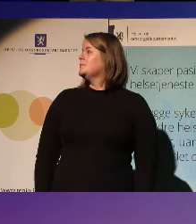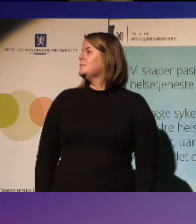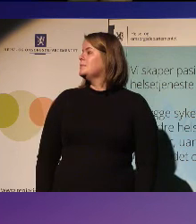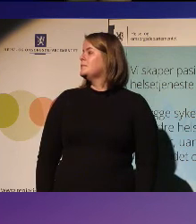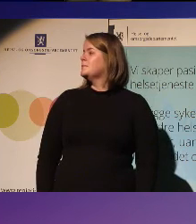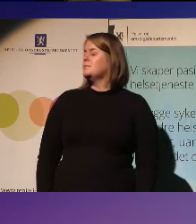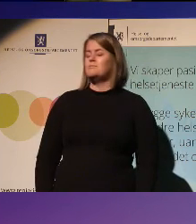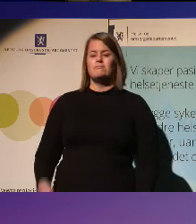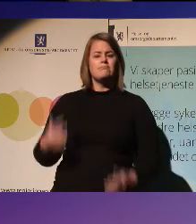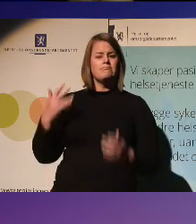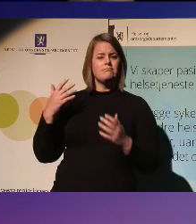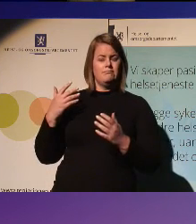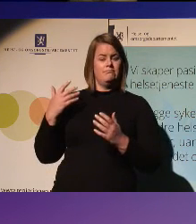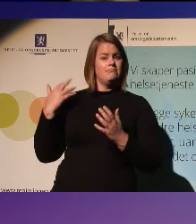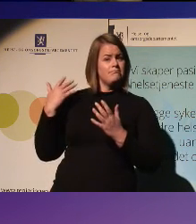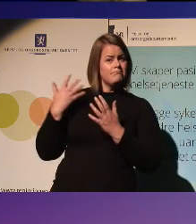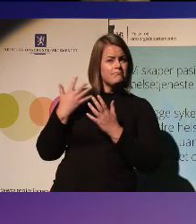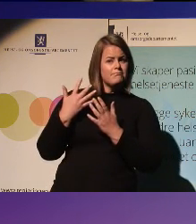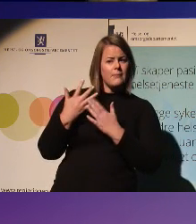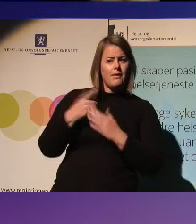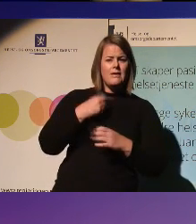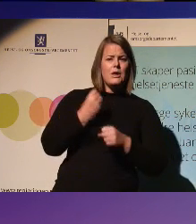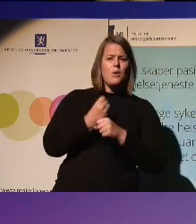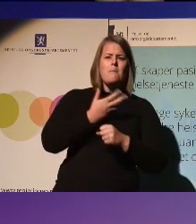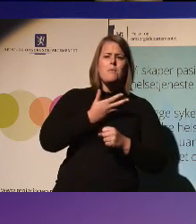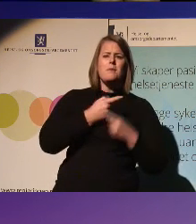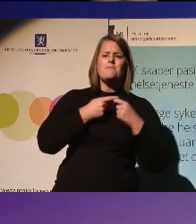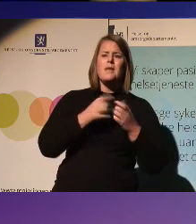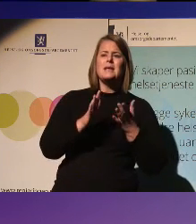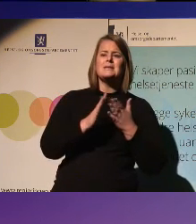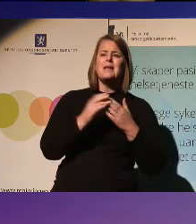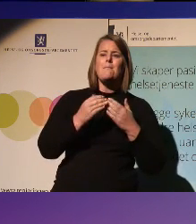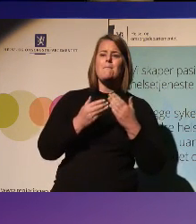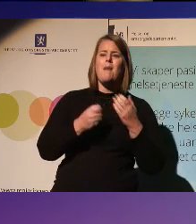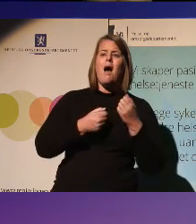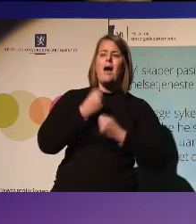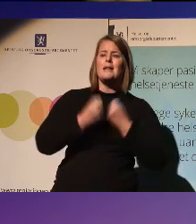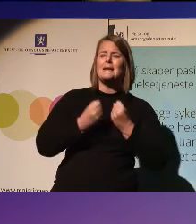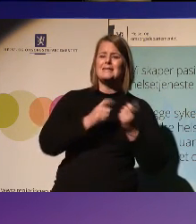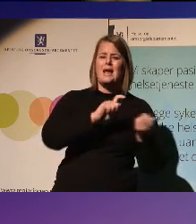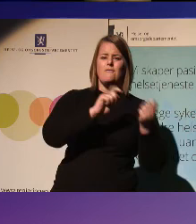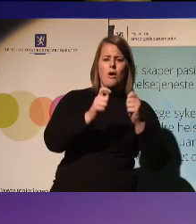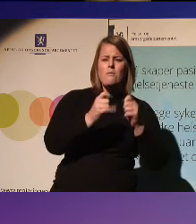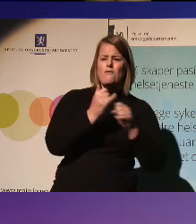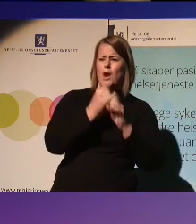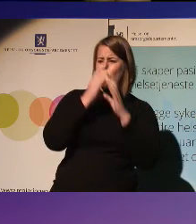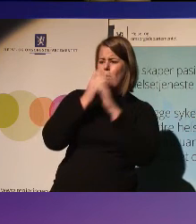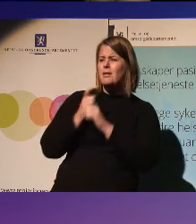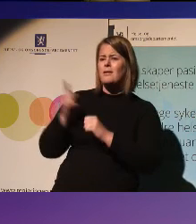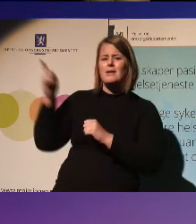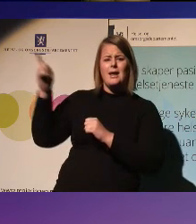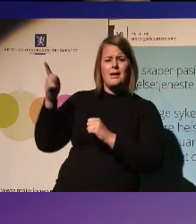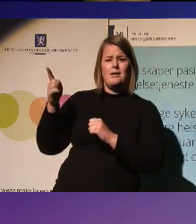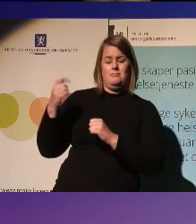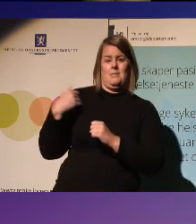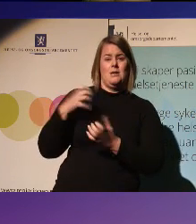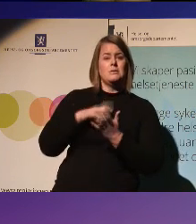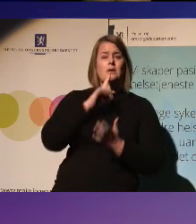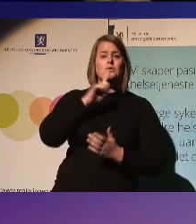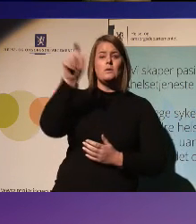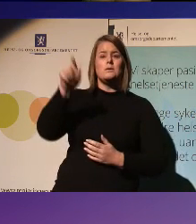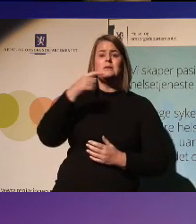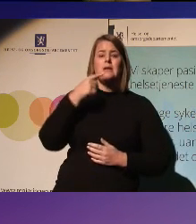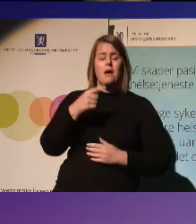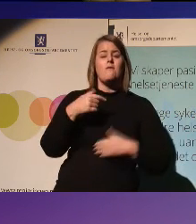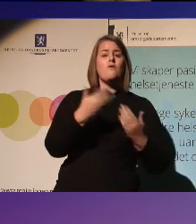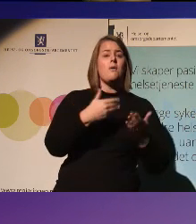være opptatt av dette når vi har jobbet mye med samhandlingsreformen? Som statsråden sa, så var det å få behandling på